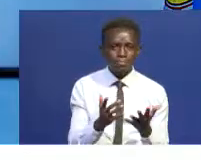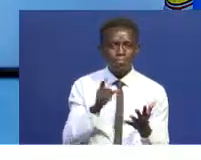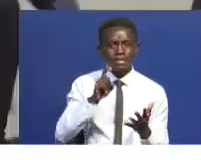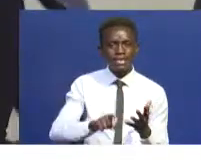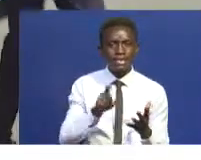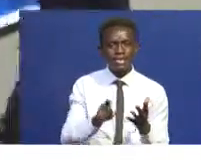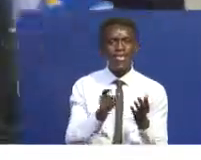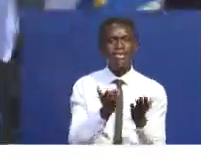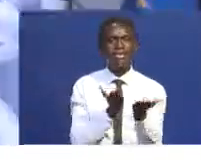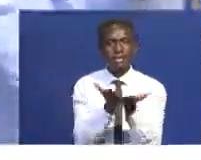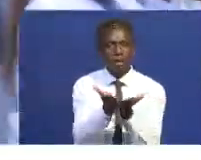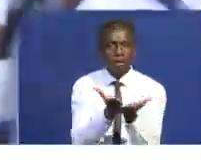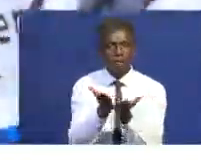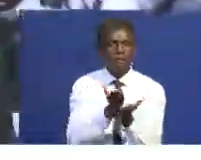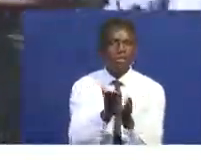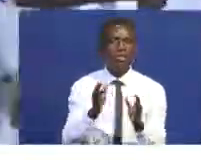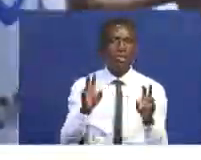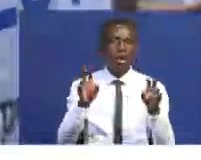ajira.